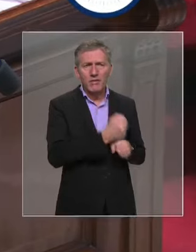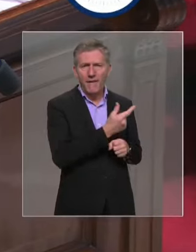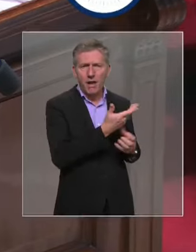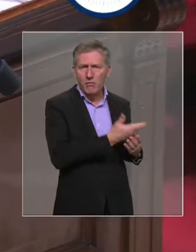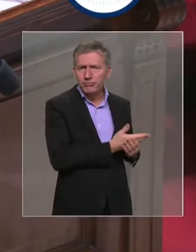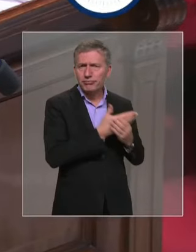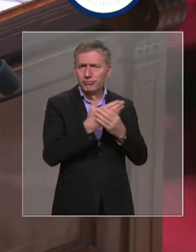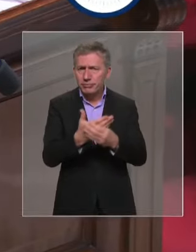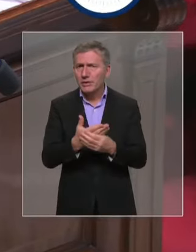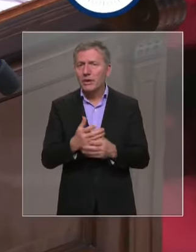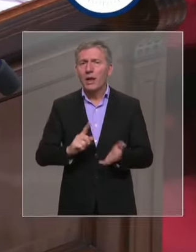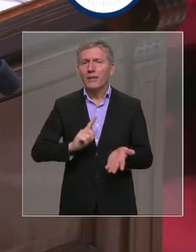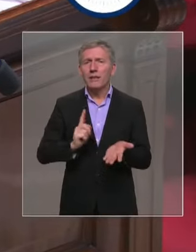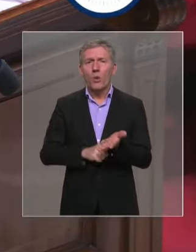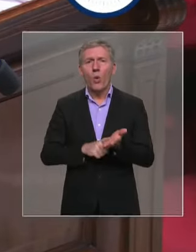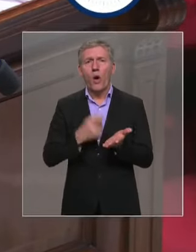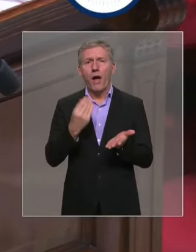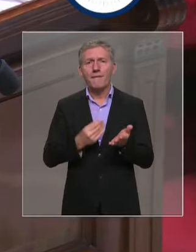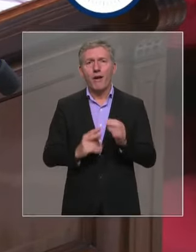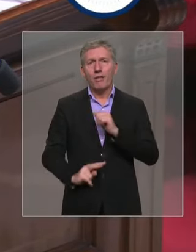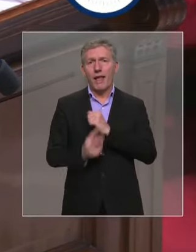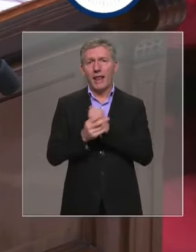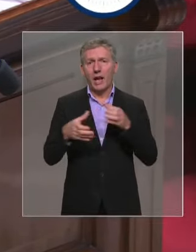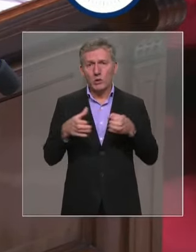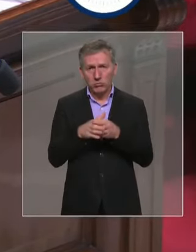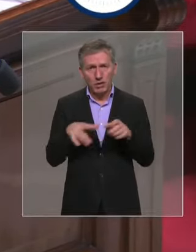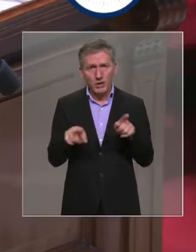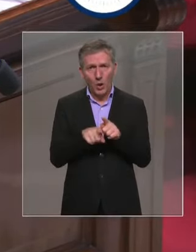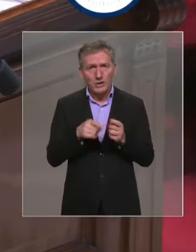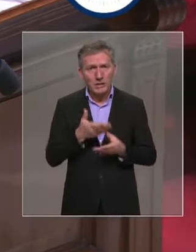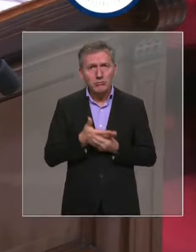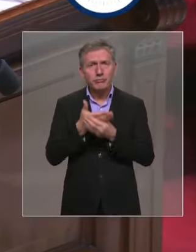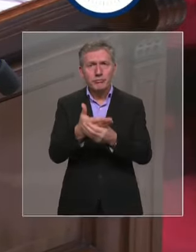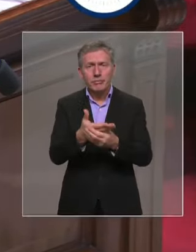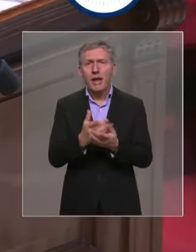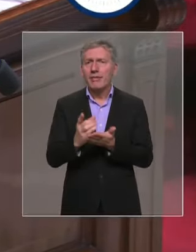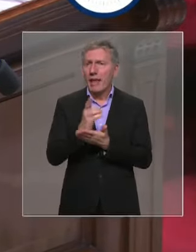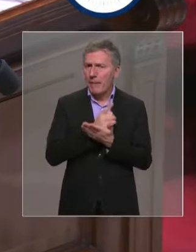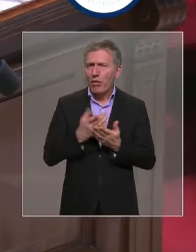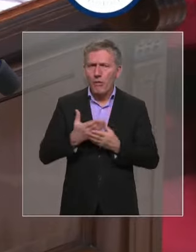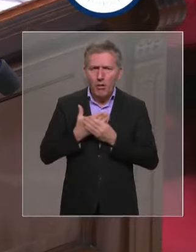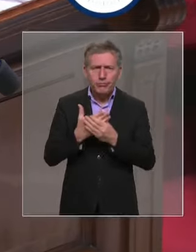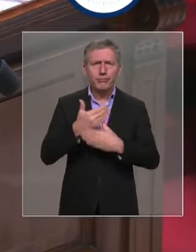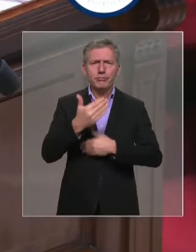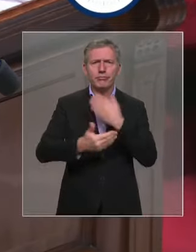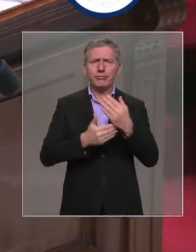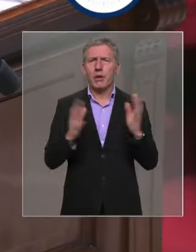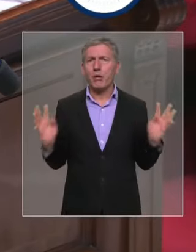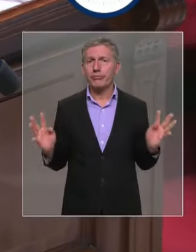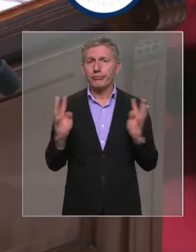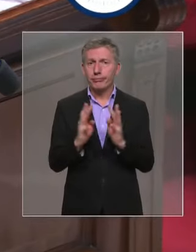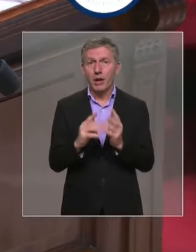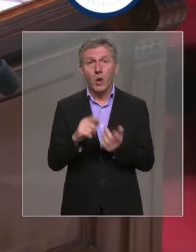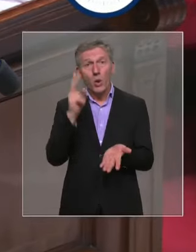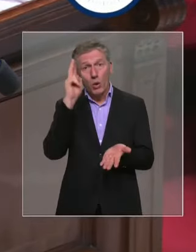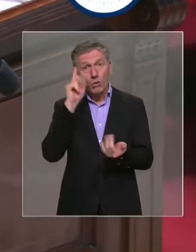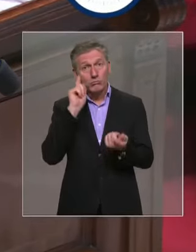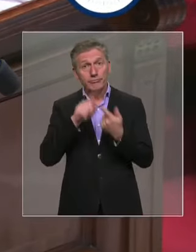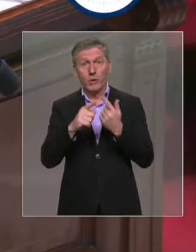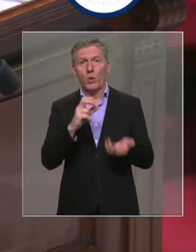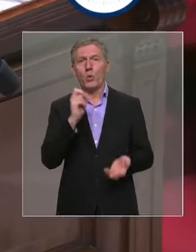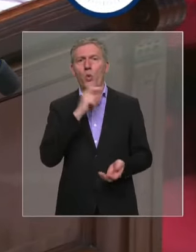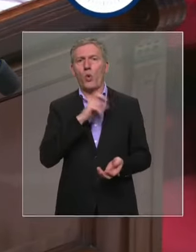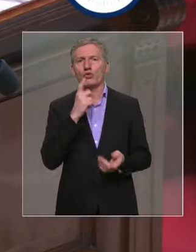la délégation des droits des enfants, les départements également. Madame la députée, l'urgence, c'est quoi? C'est accompagner les